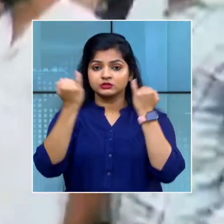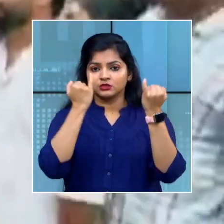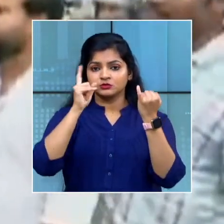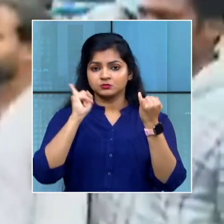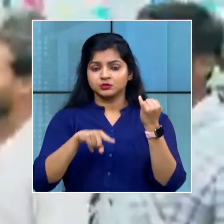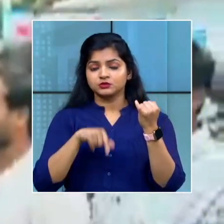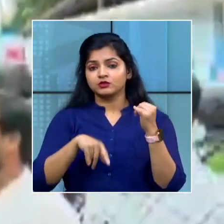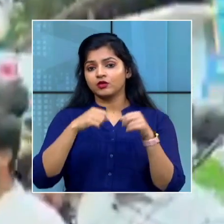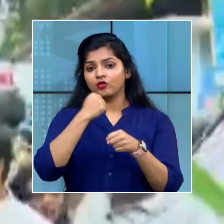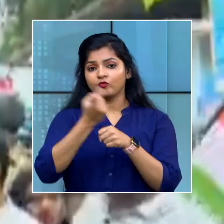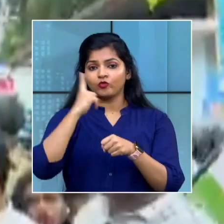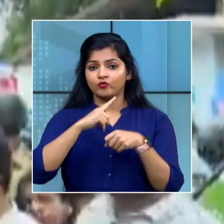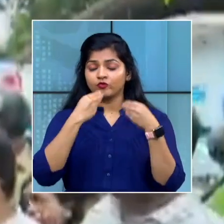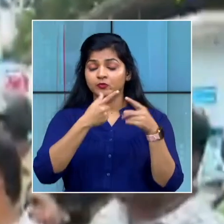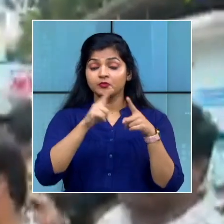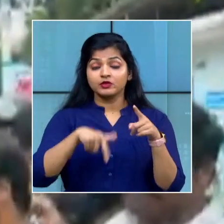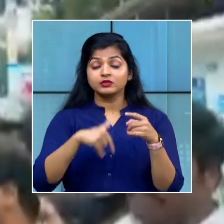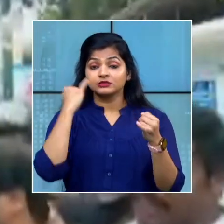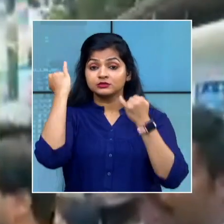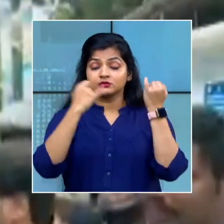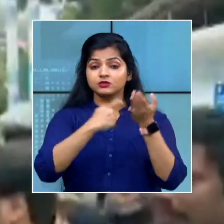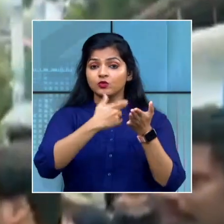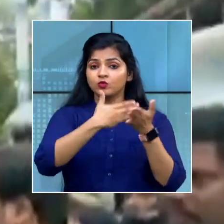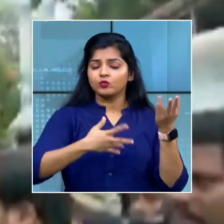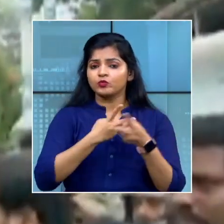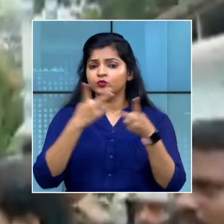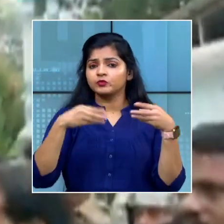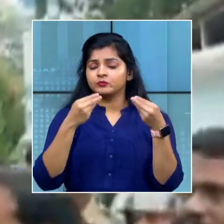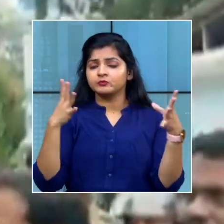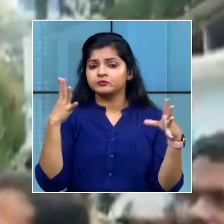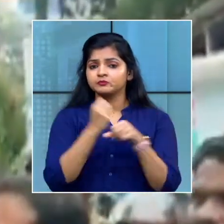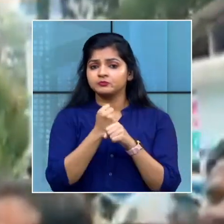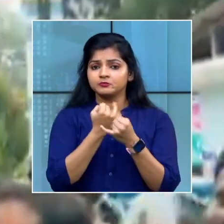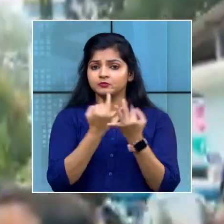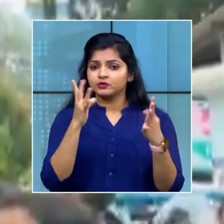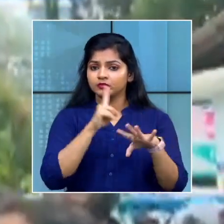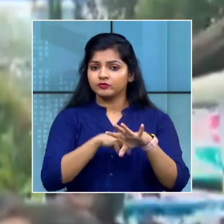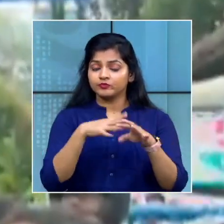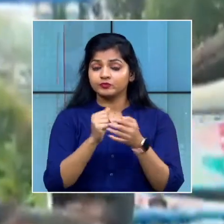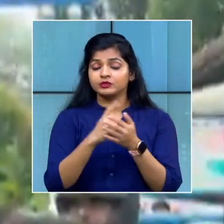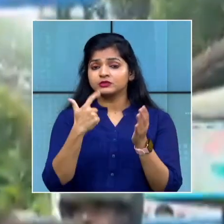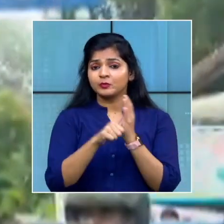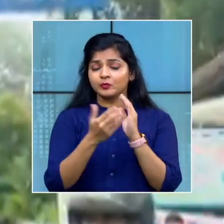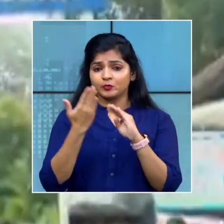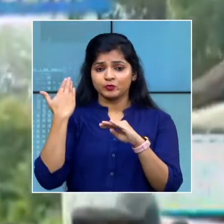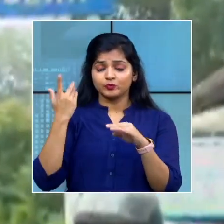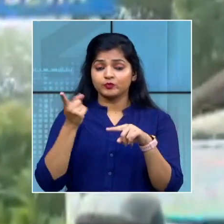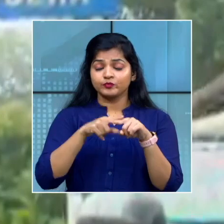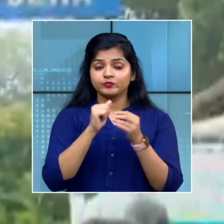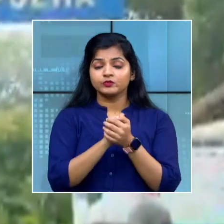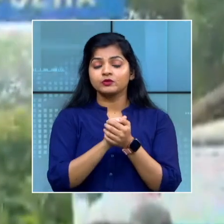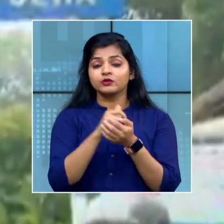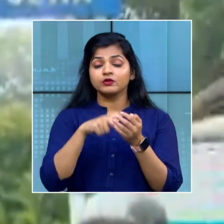പ്രഖ്യാപിക്കുന്നുണ്ടെങ്കിലും പലപ്പോഴും അന്വേഷണ റിപ്പോർട്ടുകളൊന്നും വെളിച്ചം കാണാറില്ല എന്നാണ് ഇവർ പറയുന്നത്. കഴിഞ്ഞ ഏതാനും മാസങ്ങൾക്ക് മുൻപ് പ്രസവ നിർത്തൽ